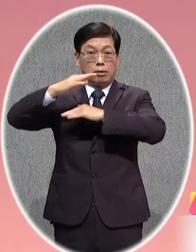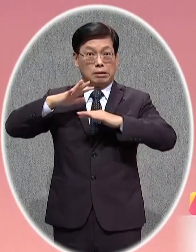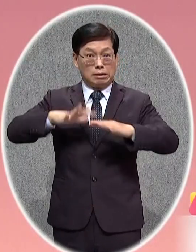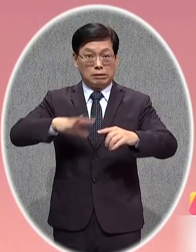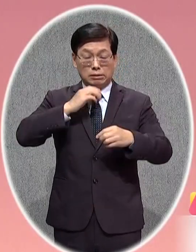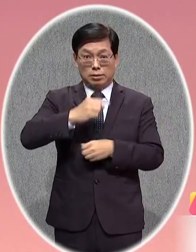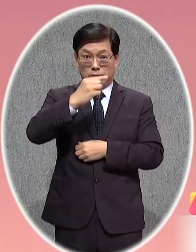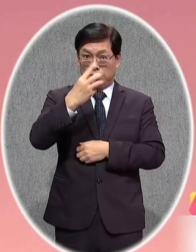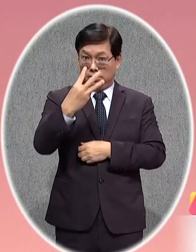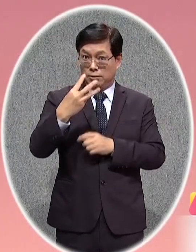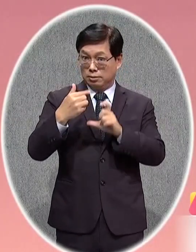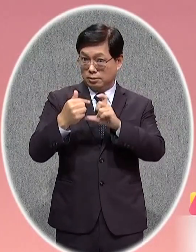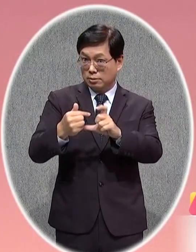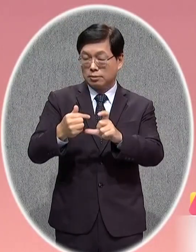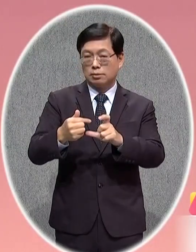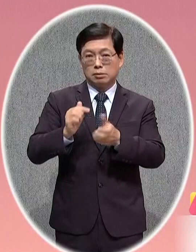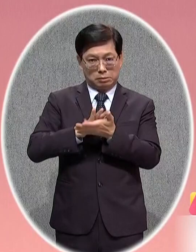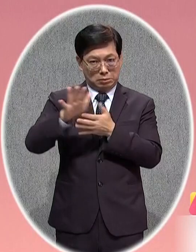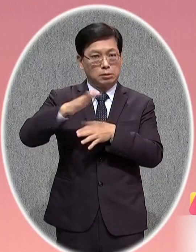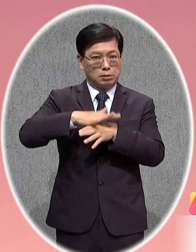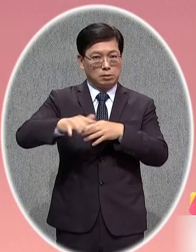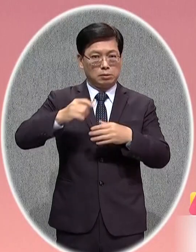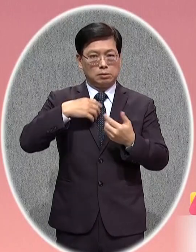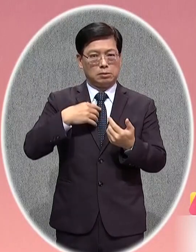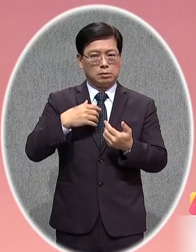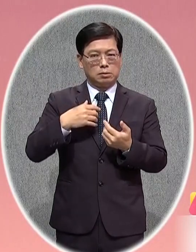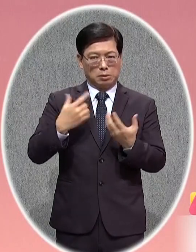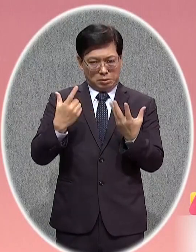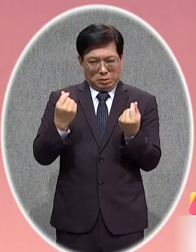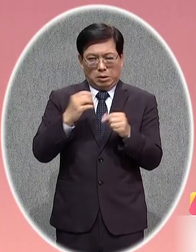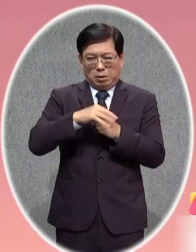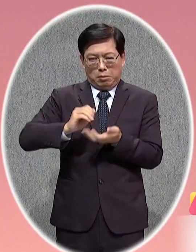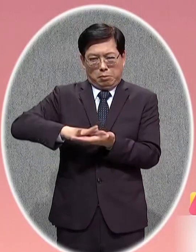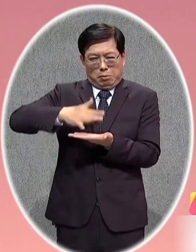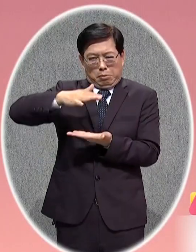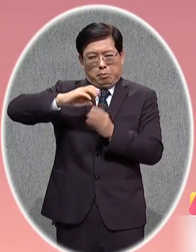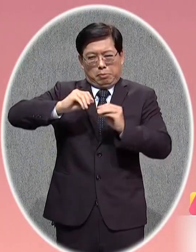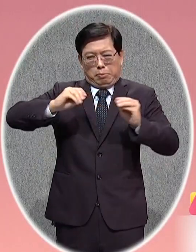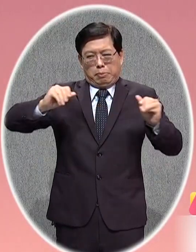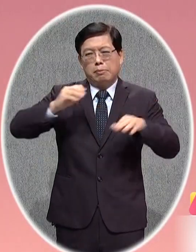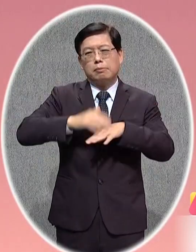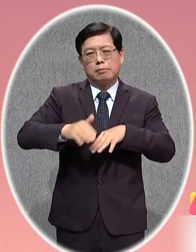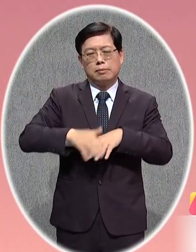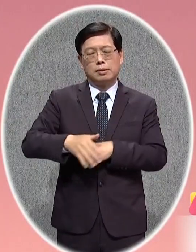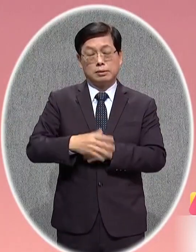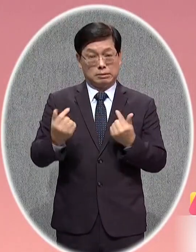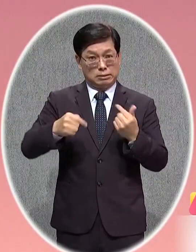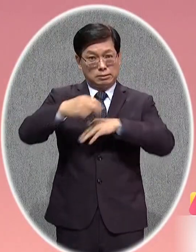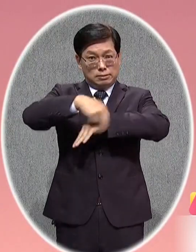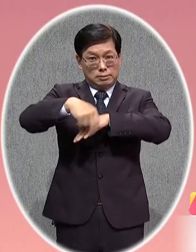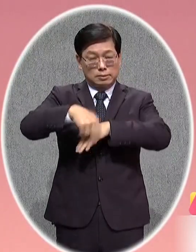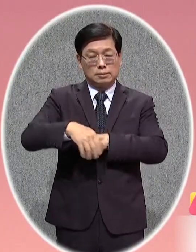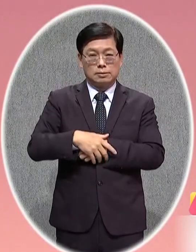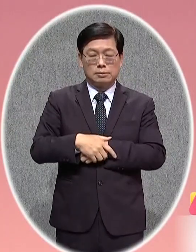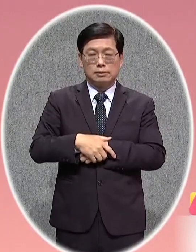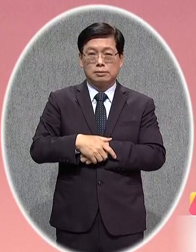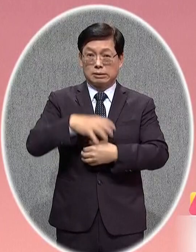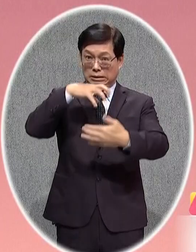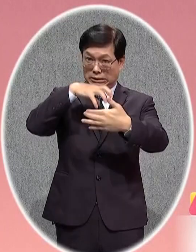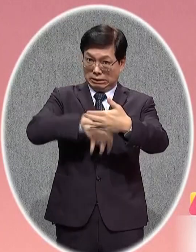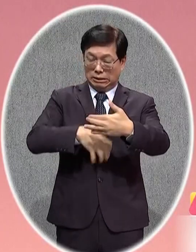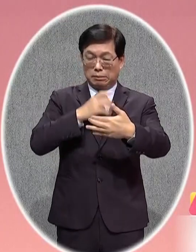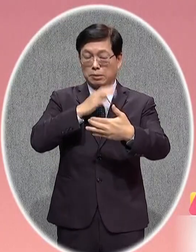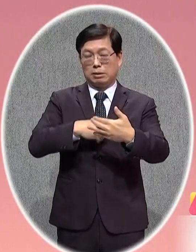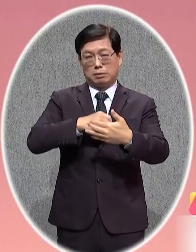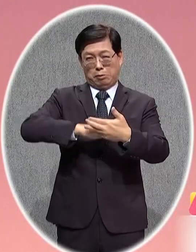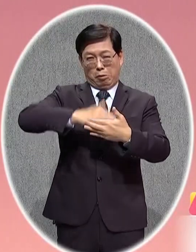的 G3 区是会未来会沉积那个淤积更严重的情况。所以这样子的设计在里面也是